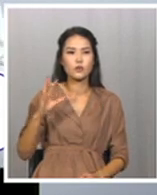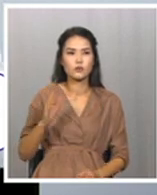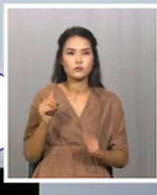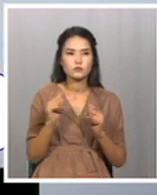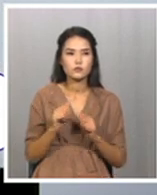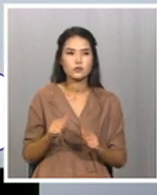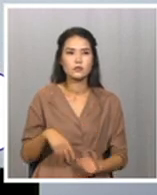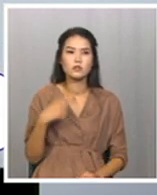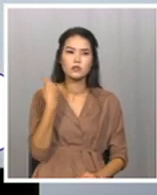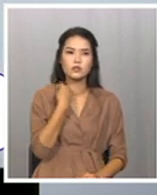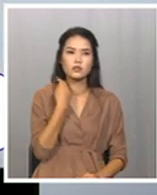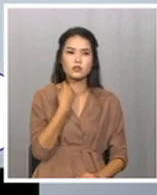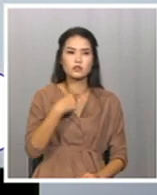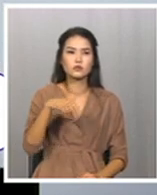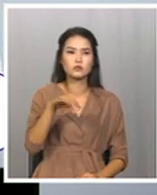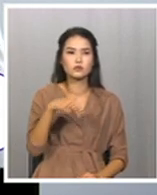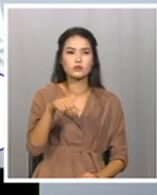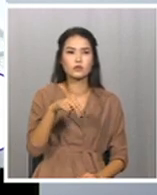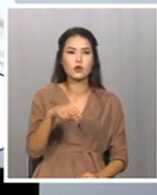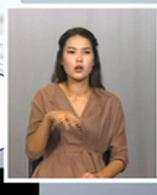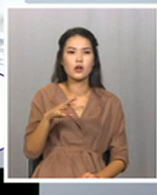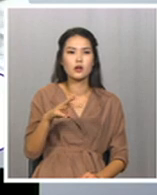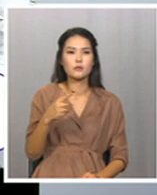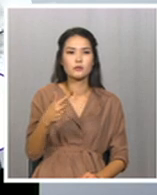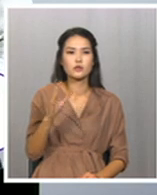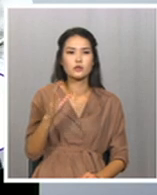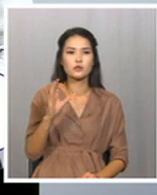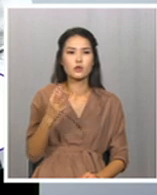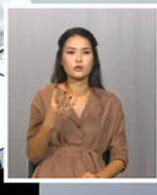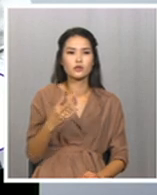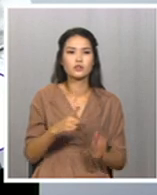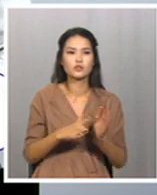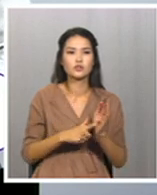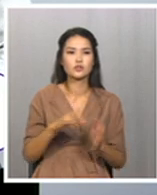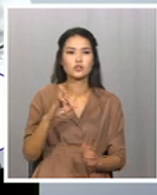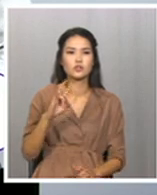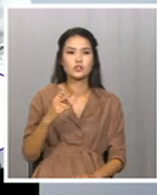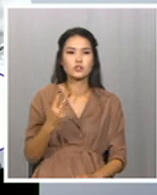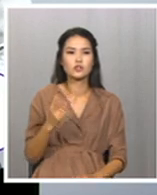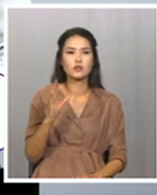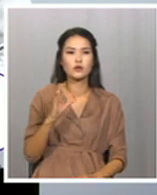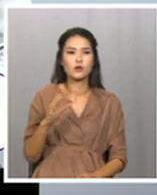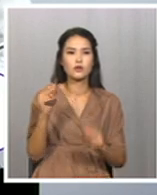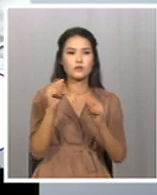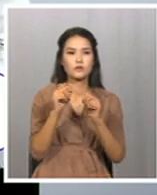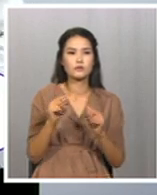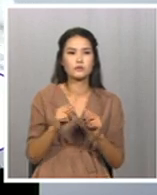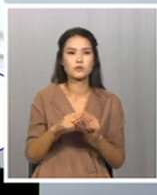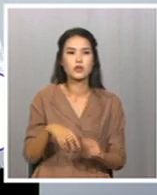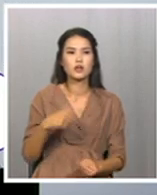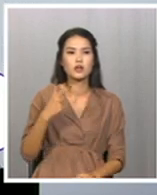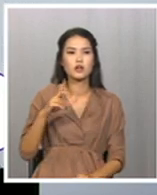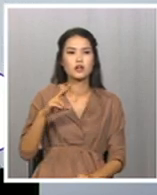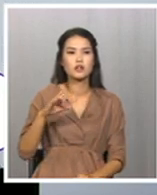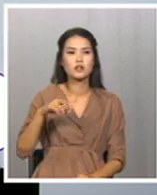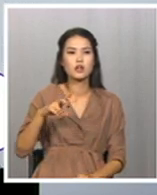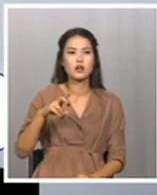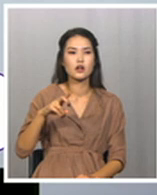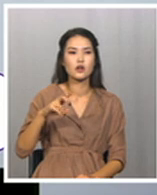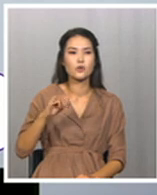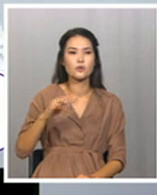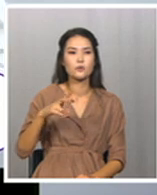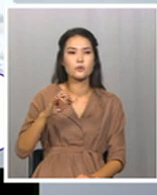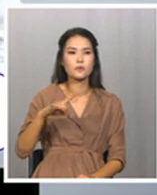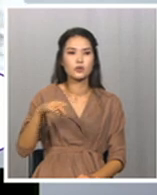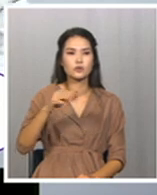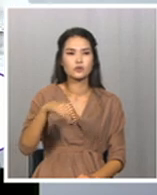бар. Ағылшын тұзы магний сульфатының 7 молекула суы бар. Ал